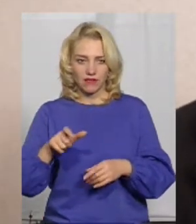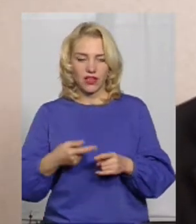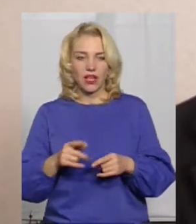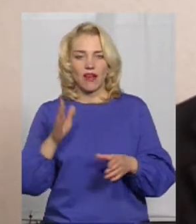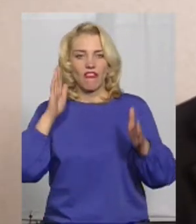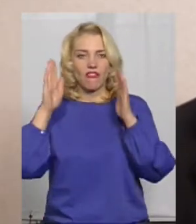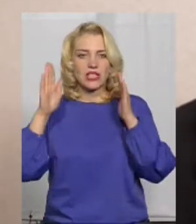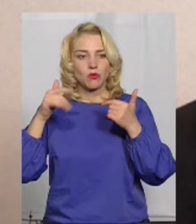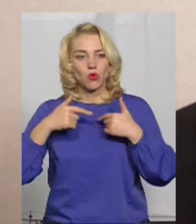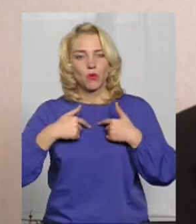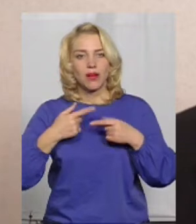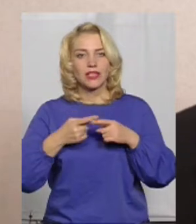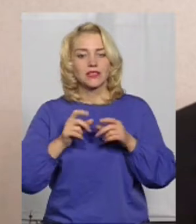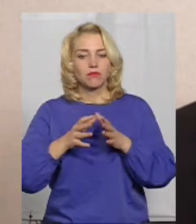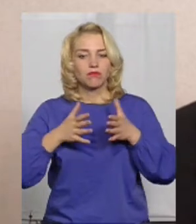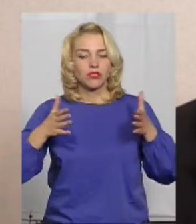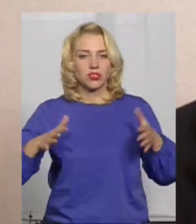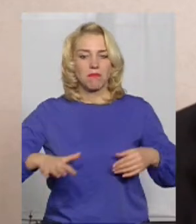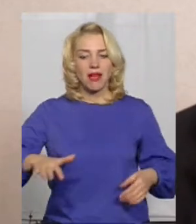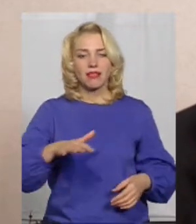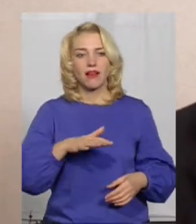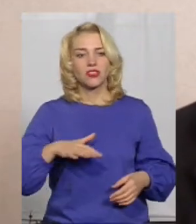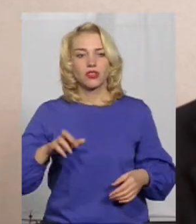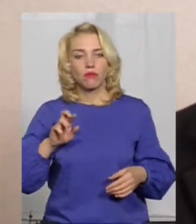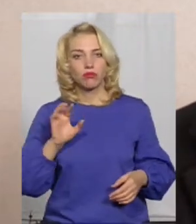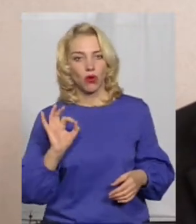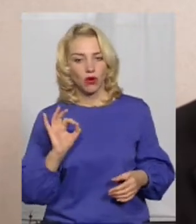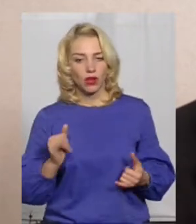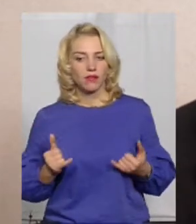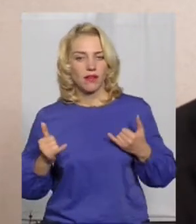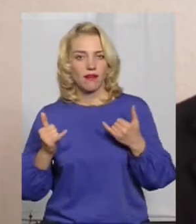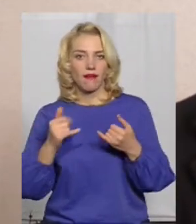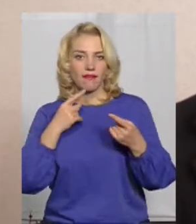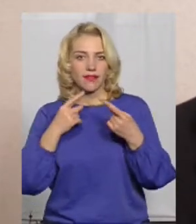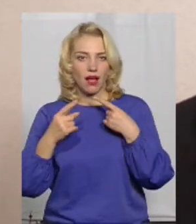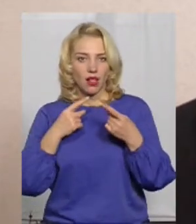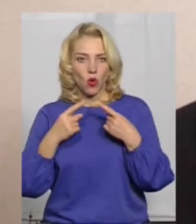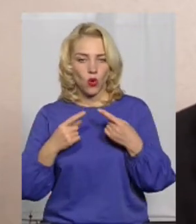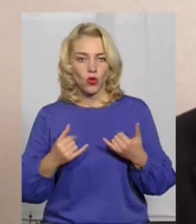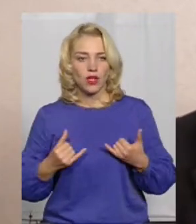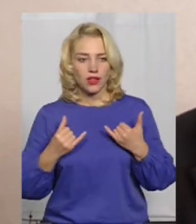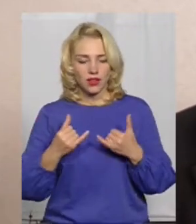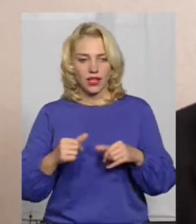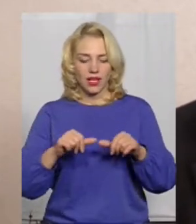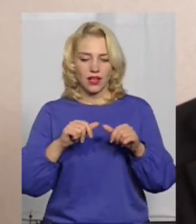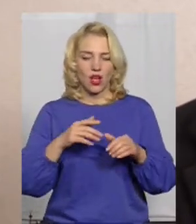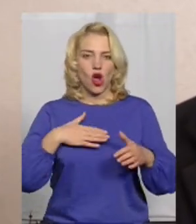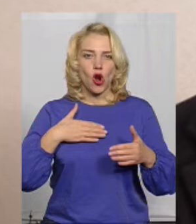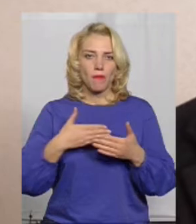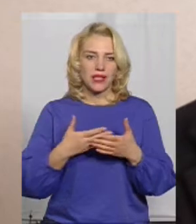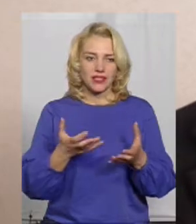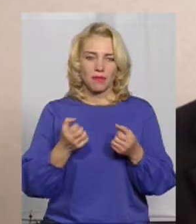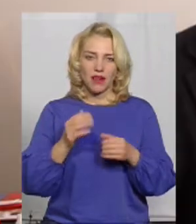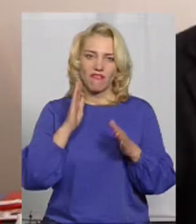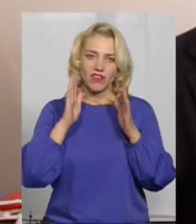Фейсбук в мене це трошки навіть ширший майданчик, бо для діалогу, для формату типу громадська приймальна, Фейсбук для мене